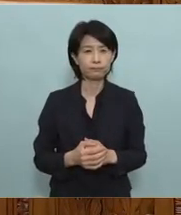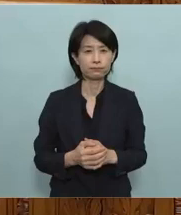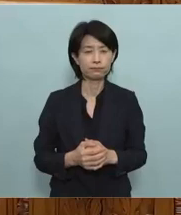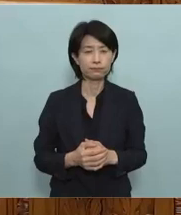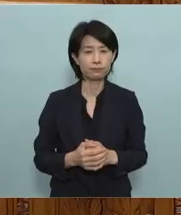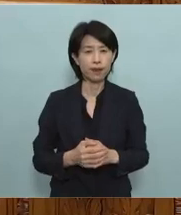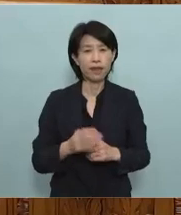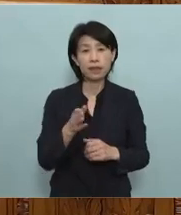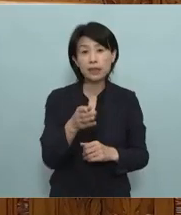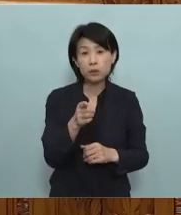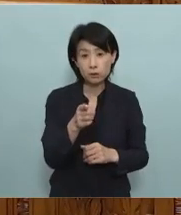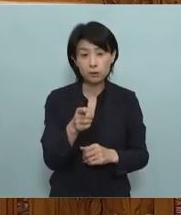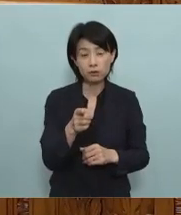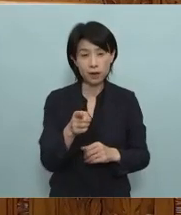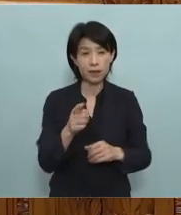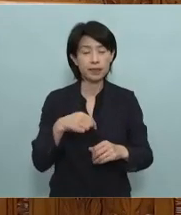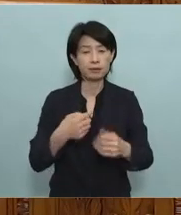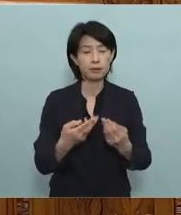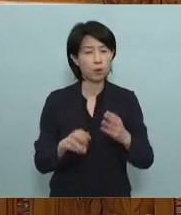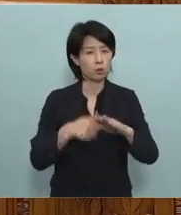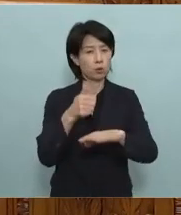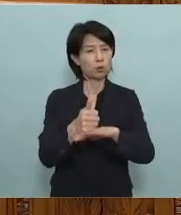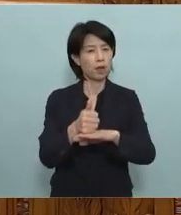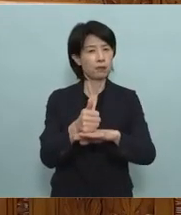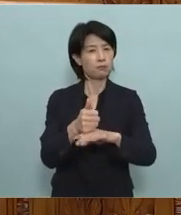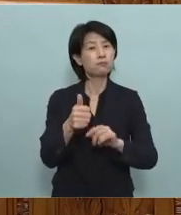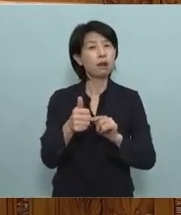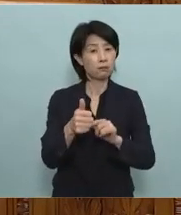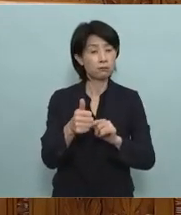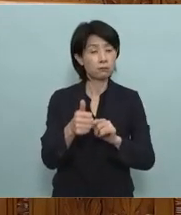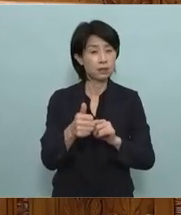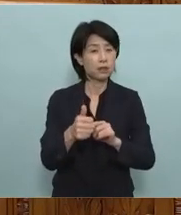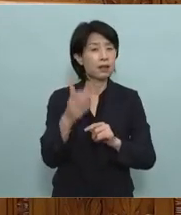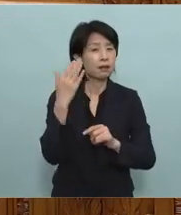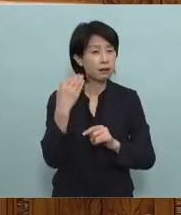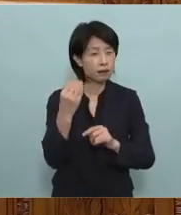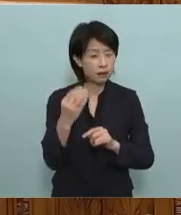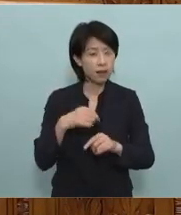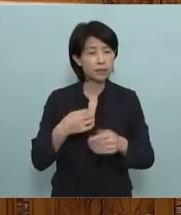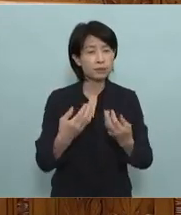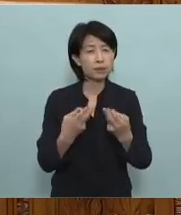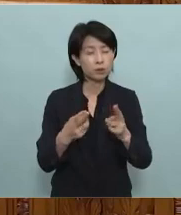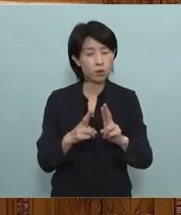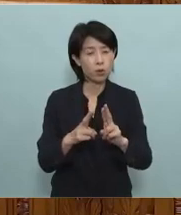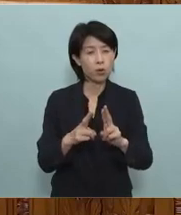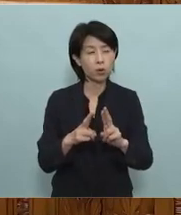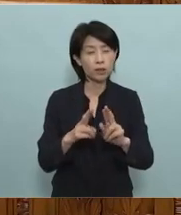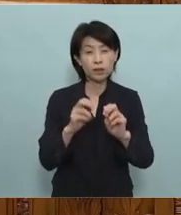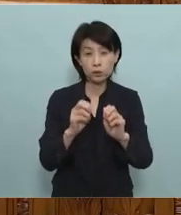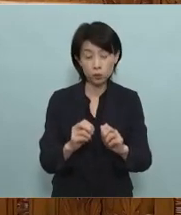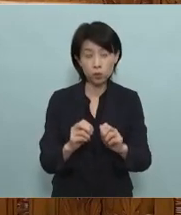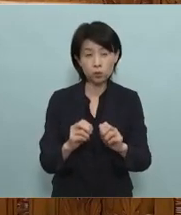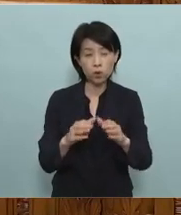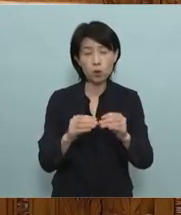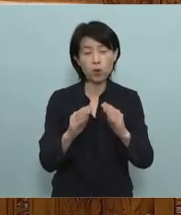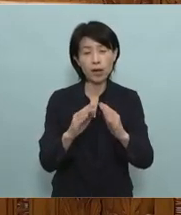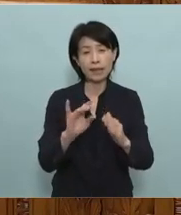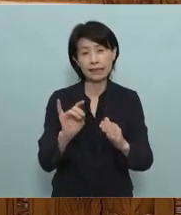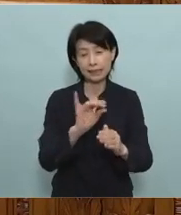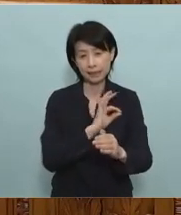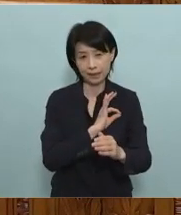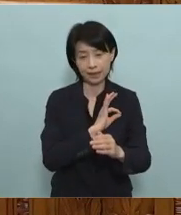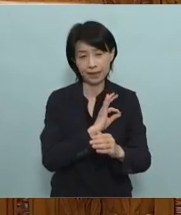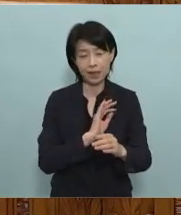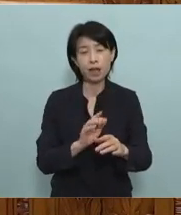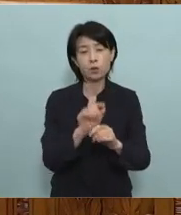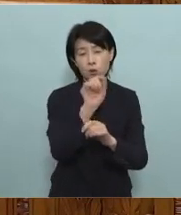岸田総理は自民党総裁としてのお立場からかねてより自民党所属の国会議員に対して、統一教会との